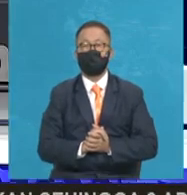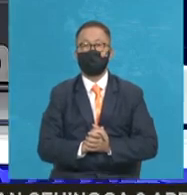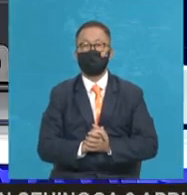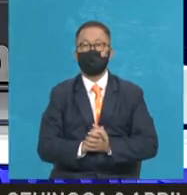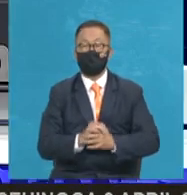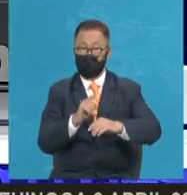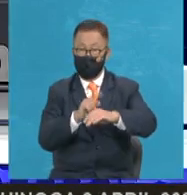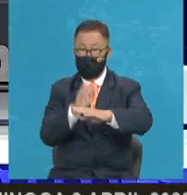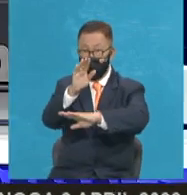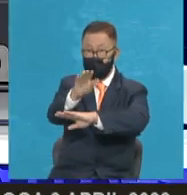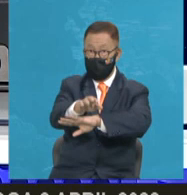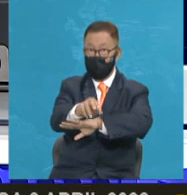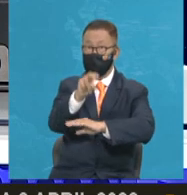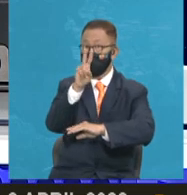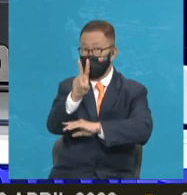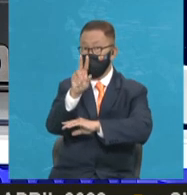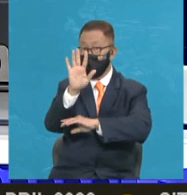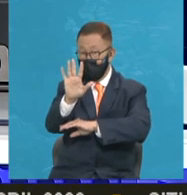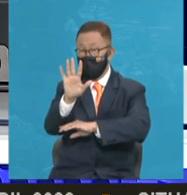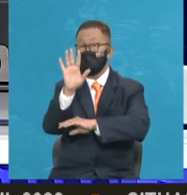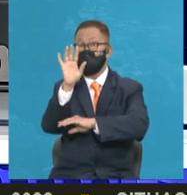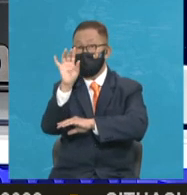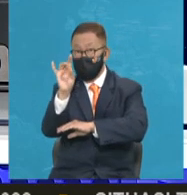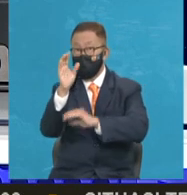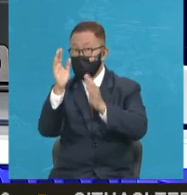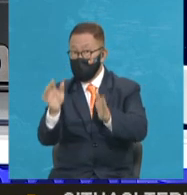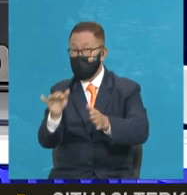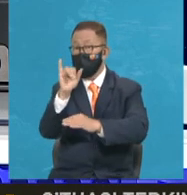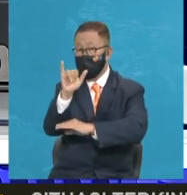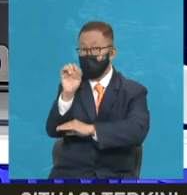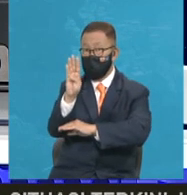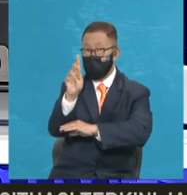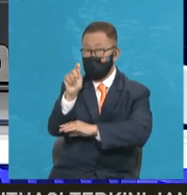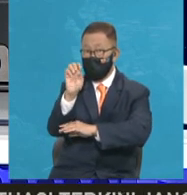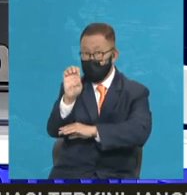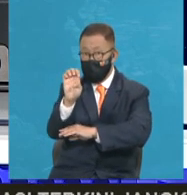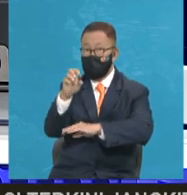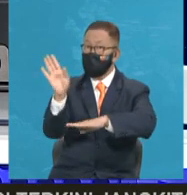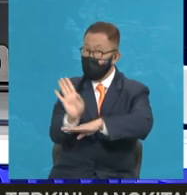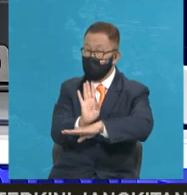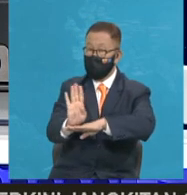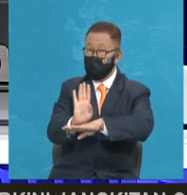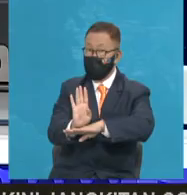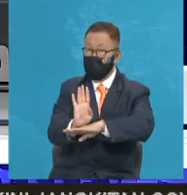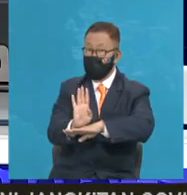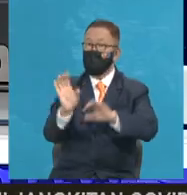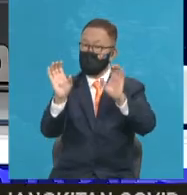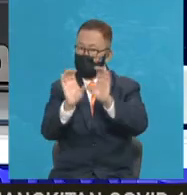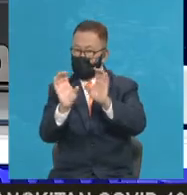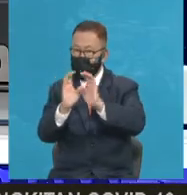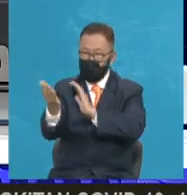Hai pada sebelah petang 258 graduan cari Taipei School of business menerima sijil